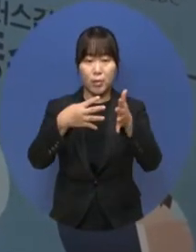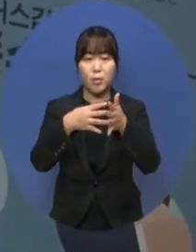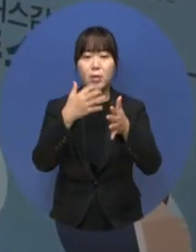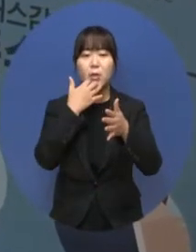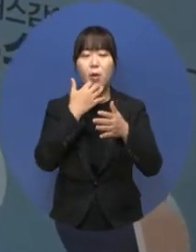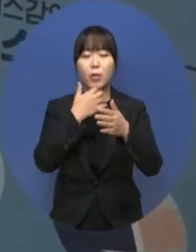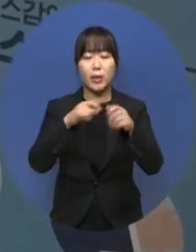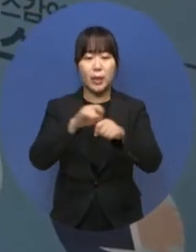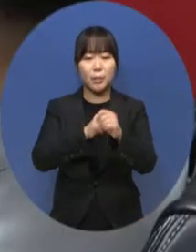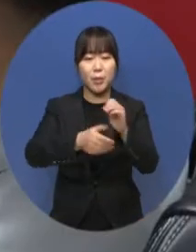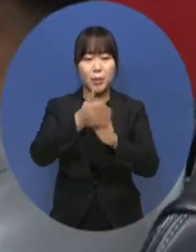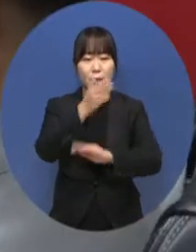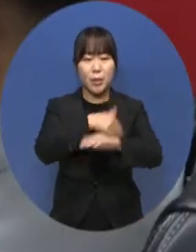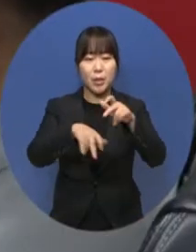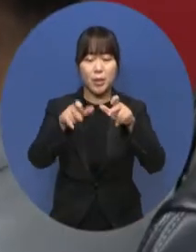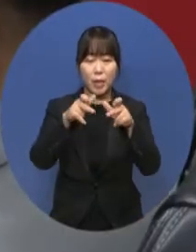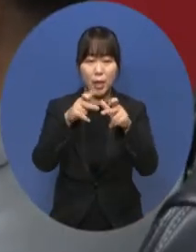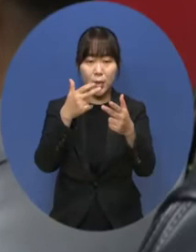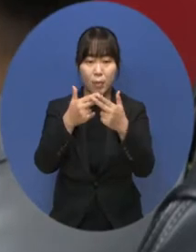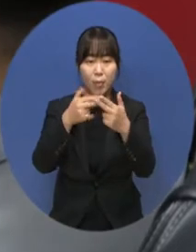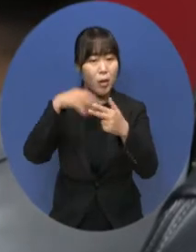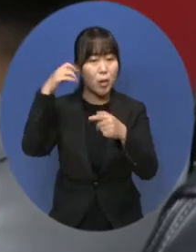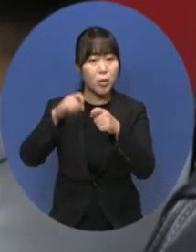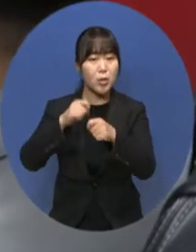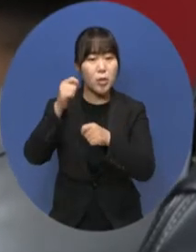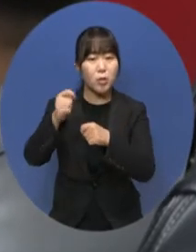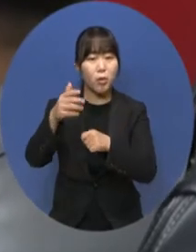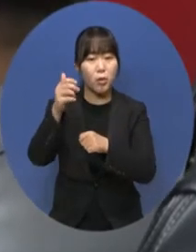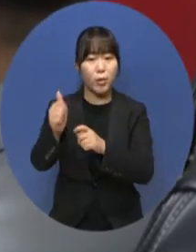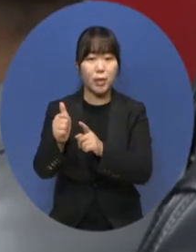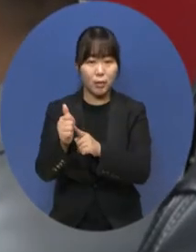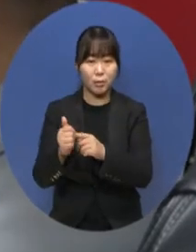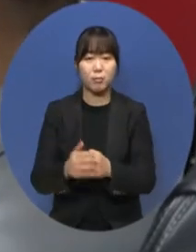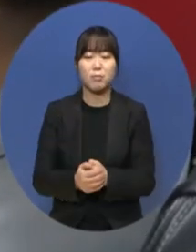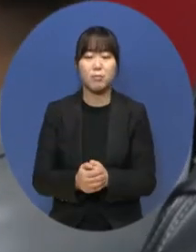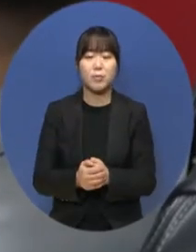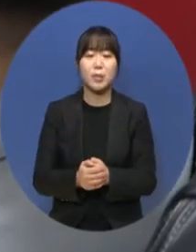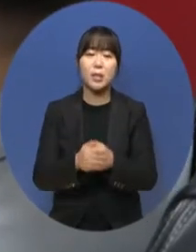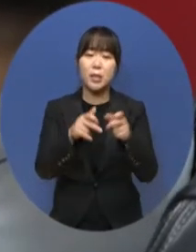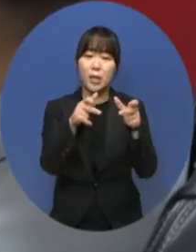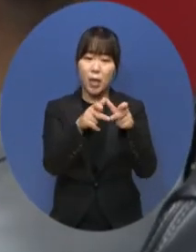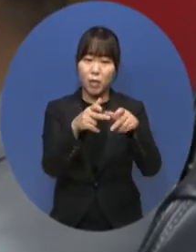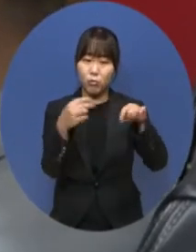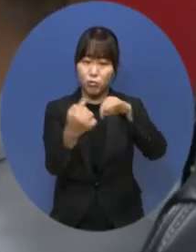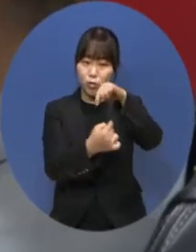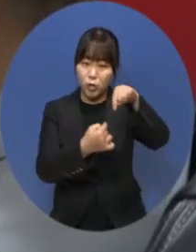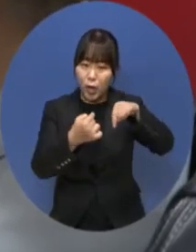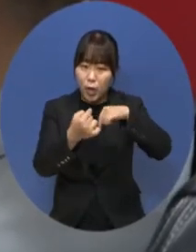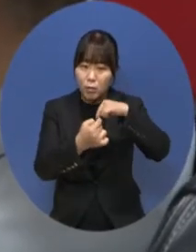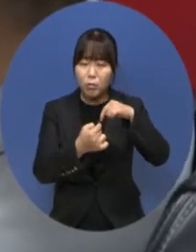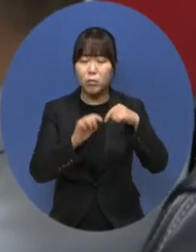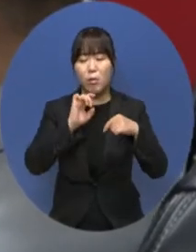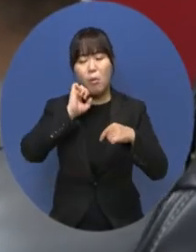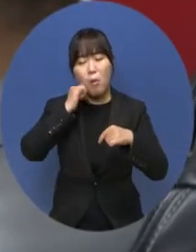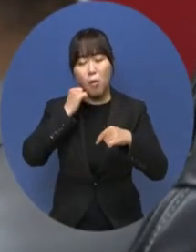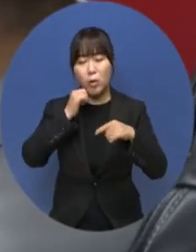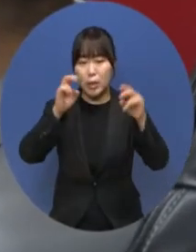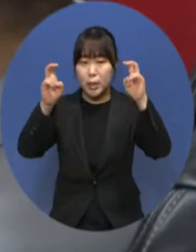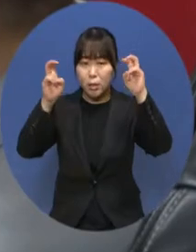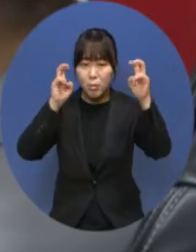서울특별시 지체장애인협회 영등포구지회 한경렬 회장은 장애인들이 운영하는 영세